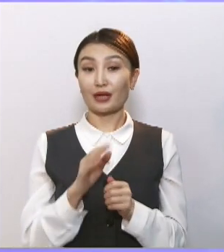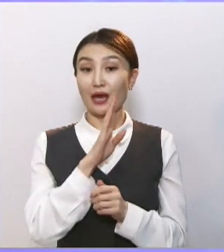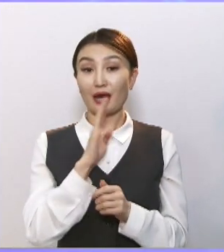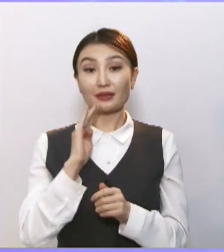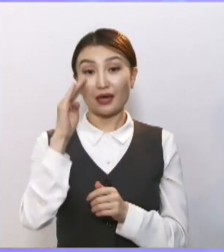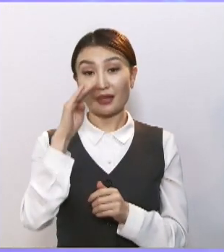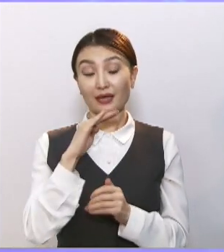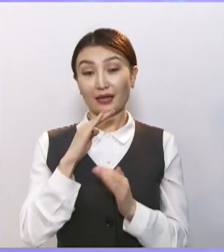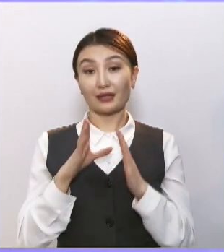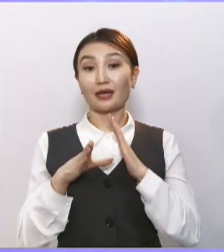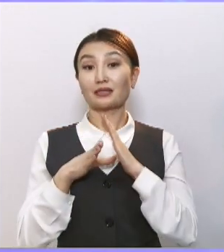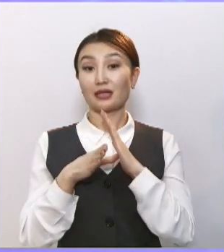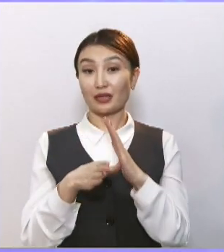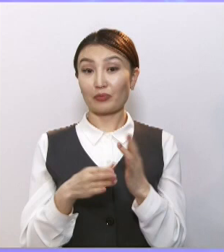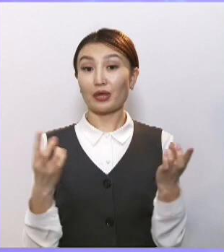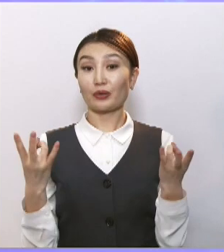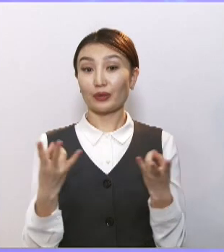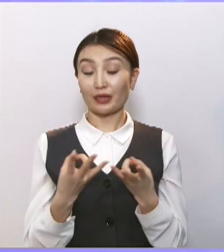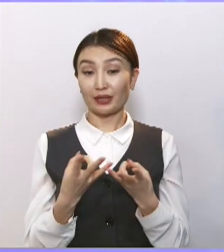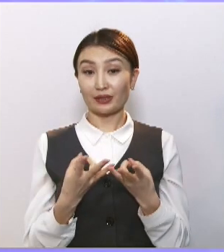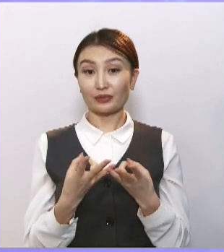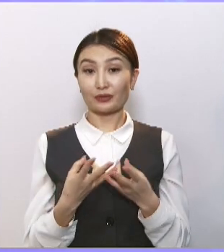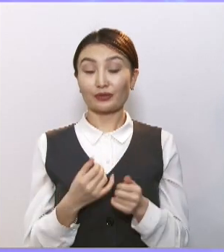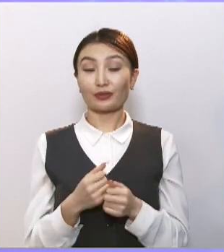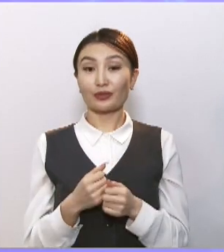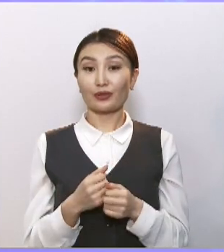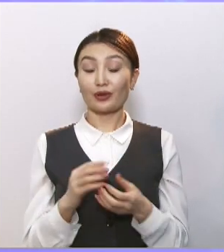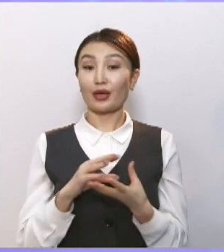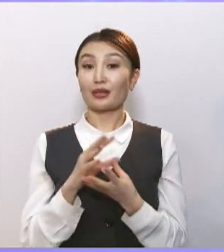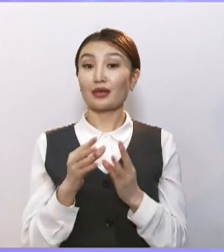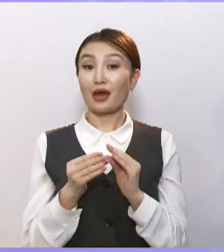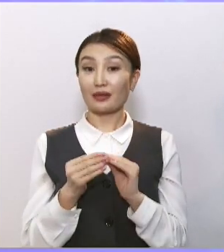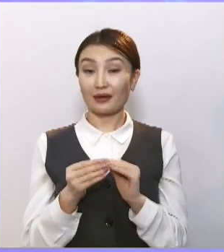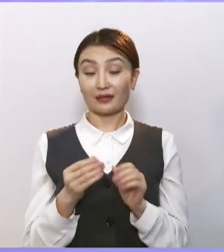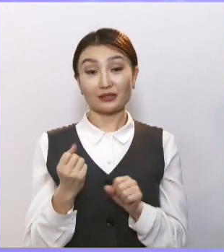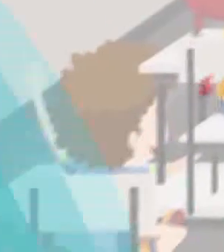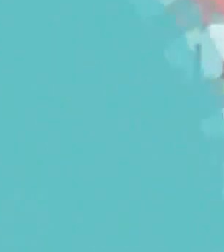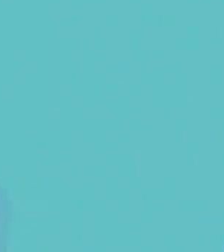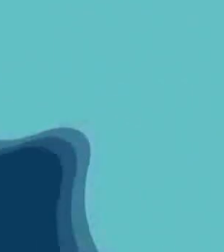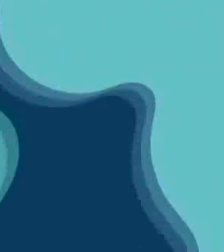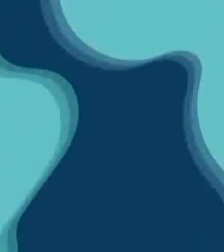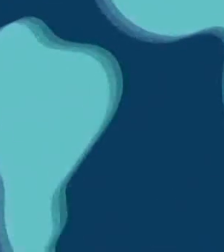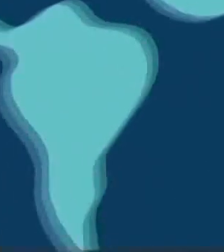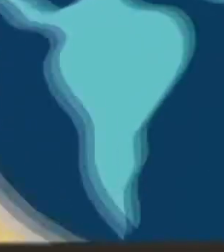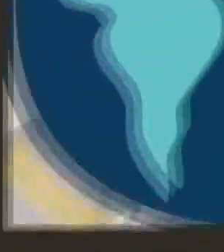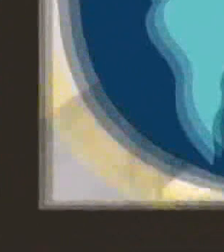Ата-энеңерге жардам берүү керектиги жөнүндө тыянак чыгарасыңар.